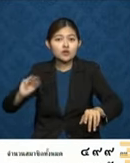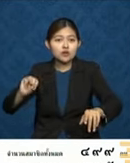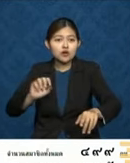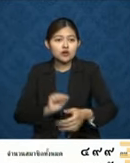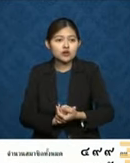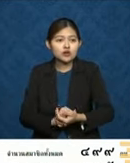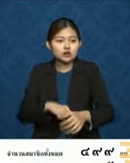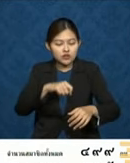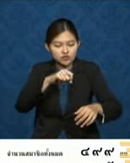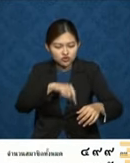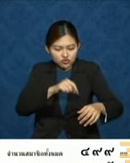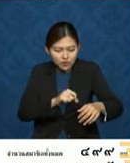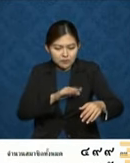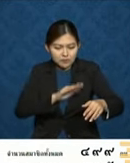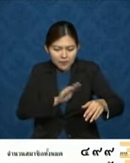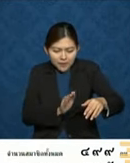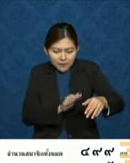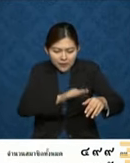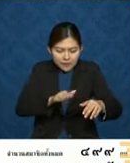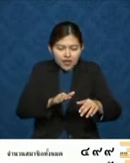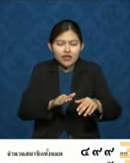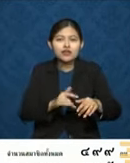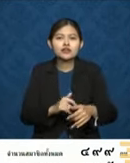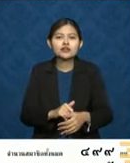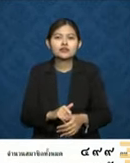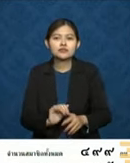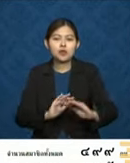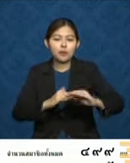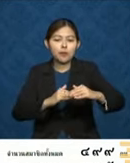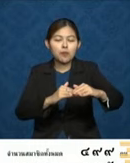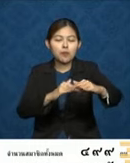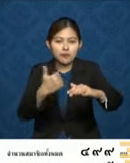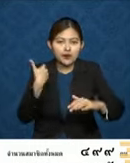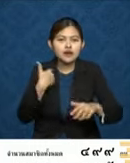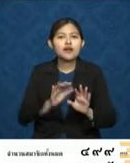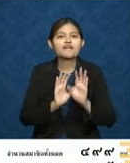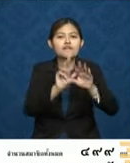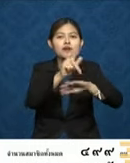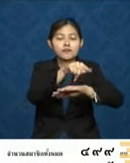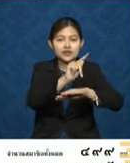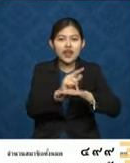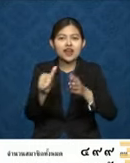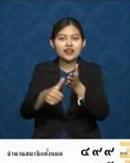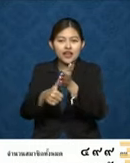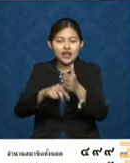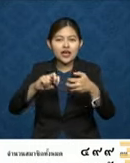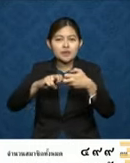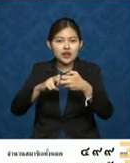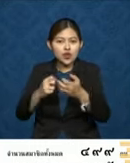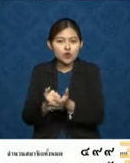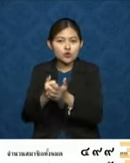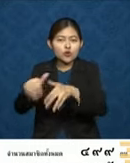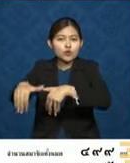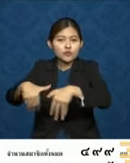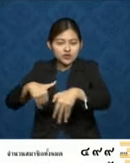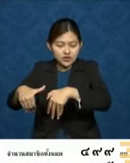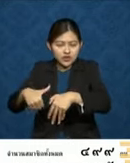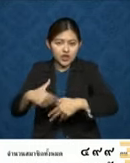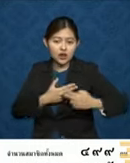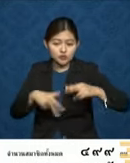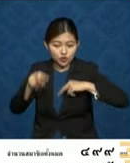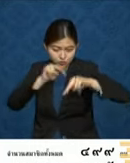ผุและซ่อมก่อนถึงบริเวณรางน้ำจึงฝากเรียนท่านประธานเพื่อแก้ไขปัญหาและก็หน่วยงานที่เกี่ยวข้องช่วยรับผิด